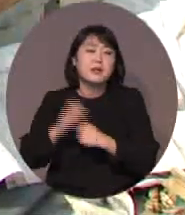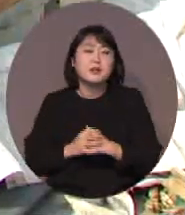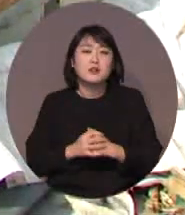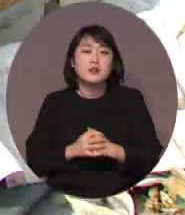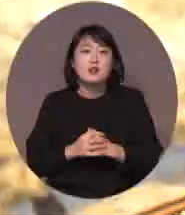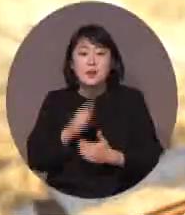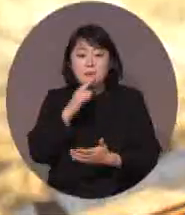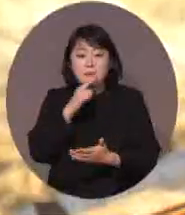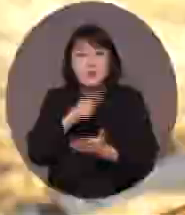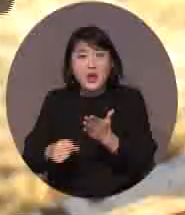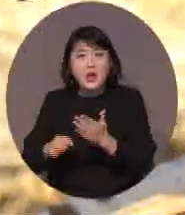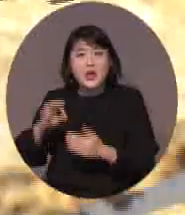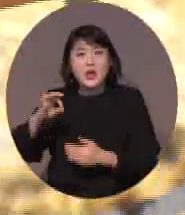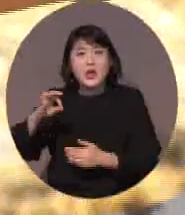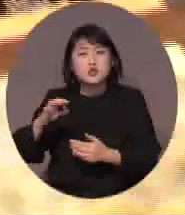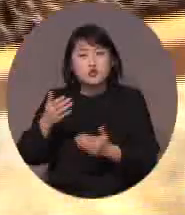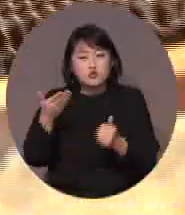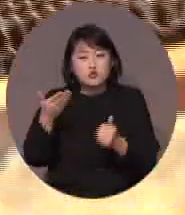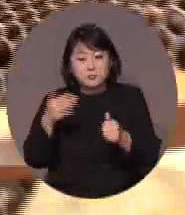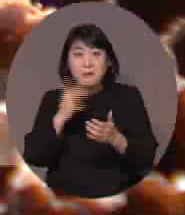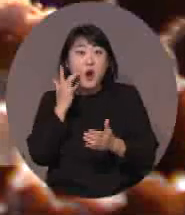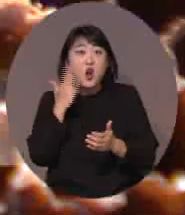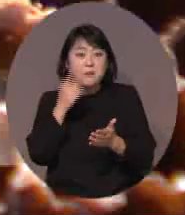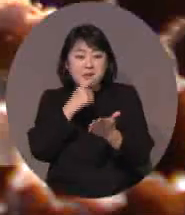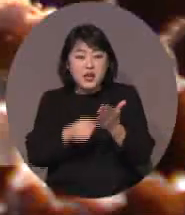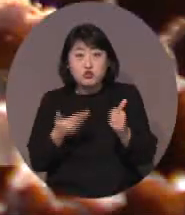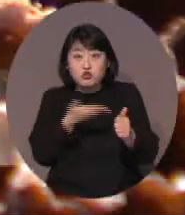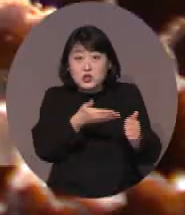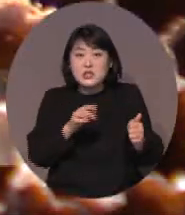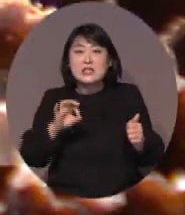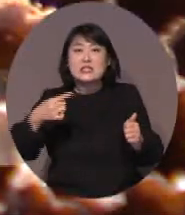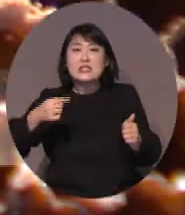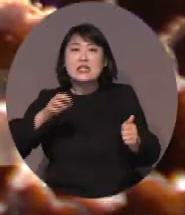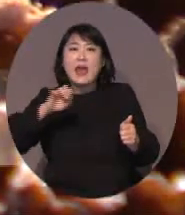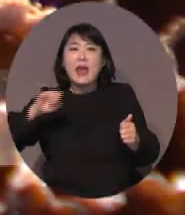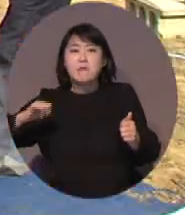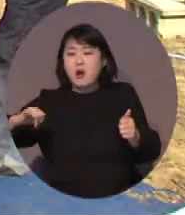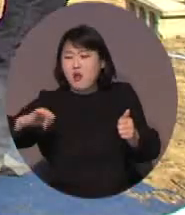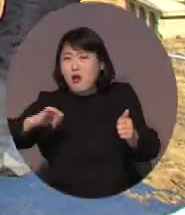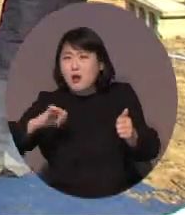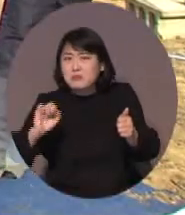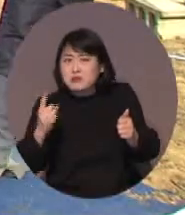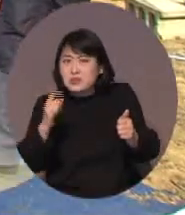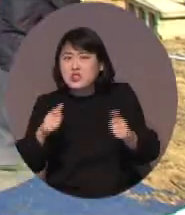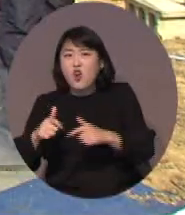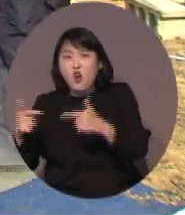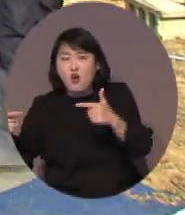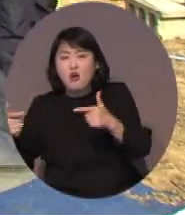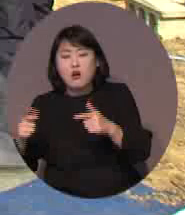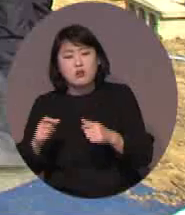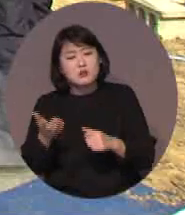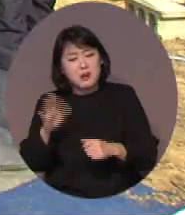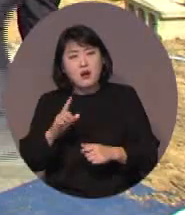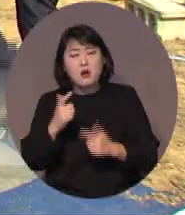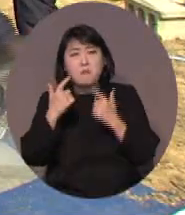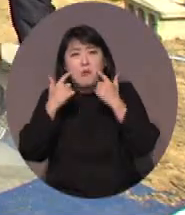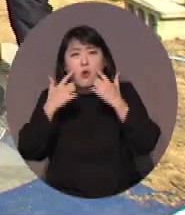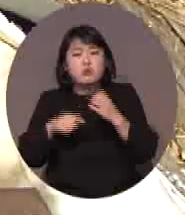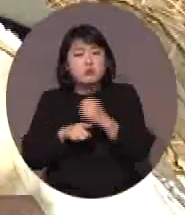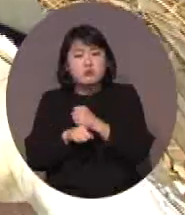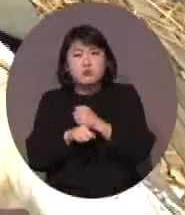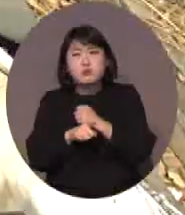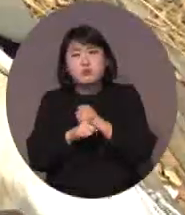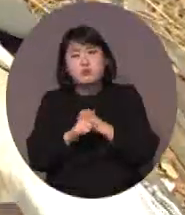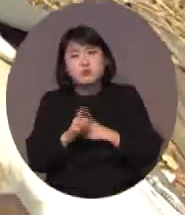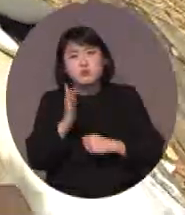꿀벌에게 피해를 주는 응애가 늘었고 이상기후 탓에 꿀벌이 사라졌다고 밝혔지만 명확한 원인은 여전히 알 수